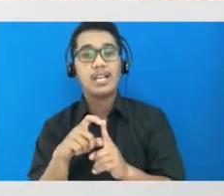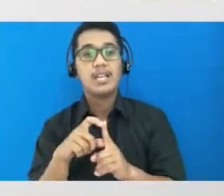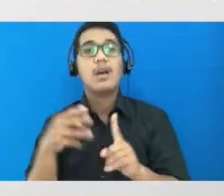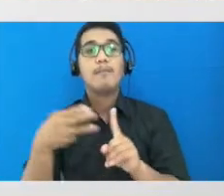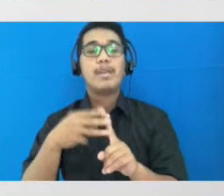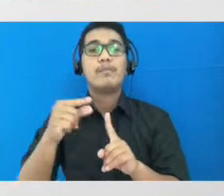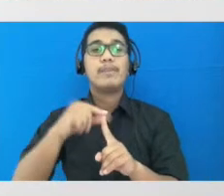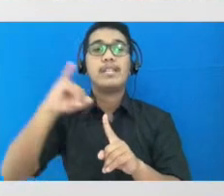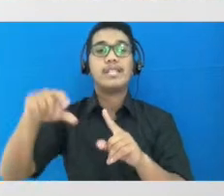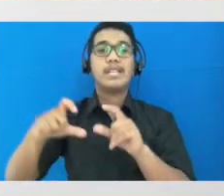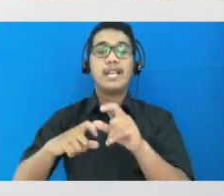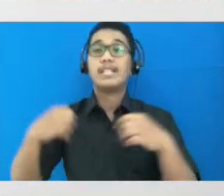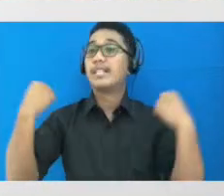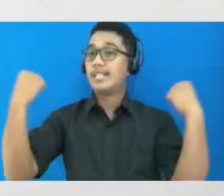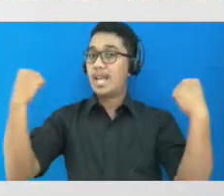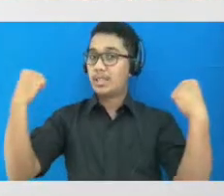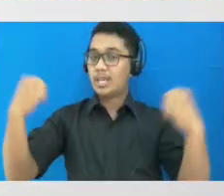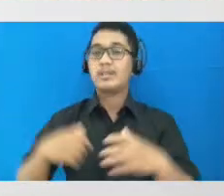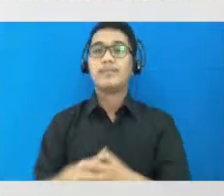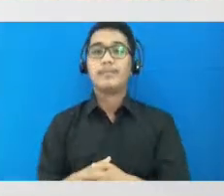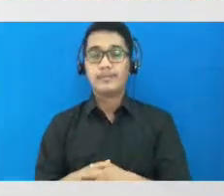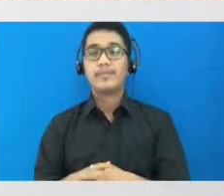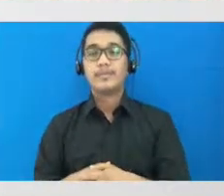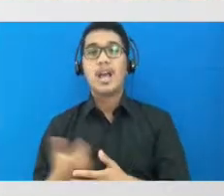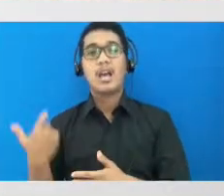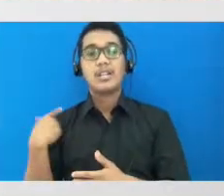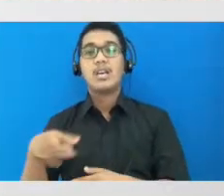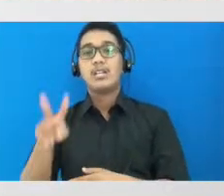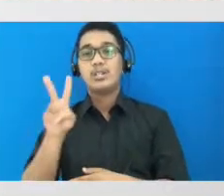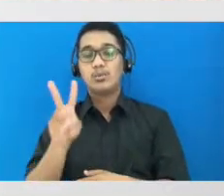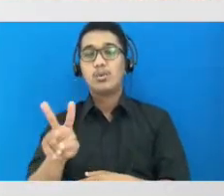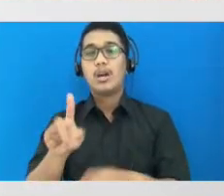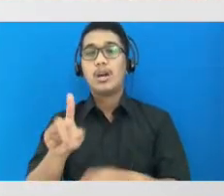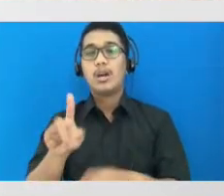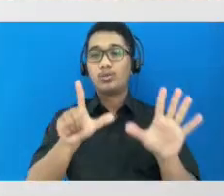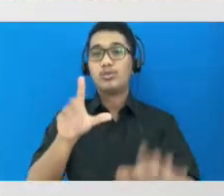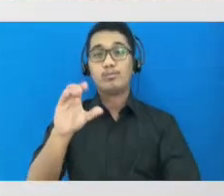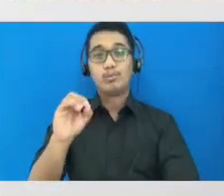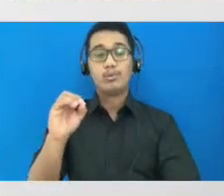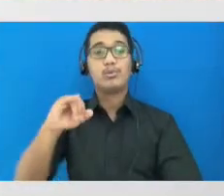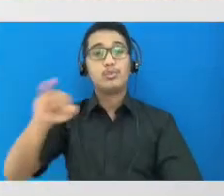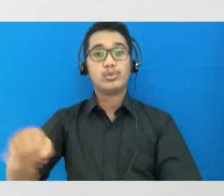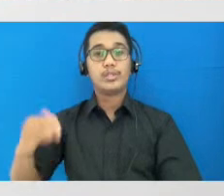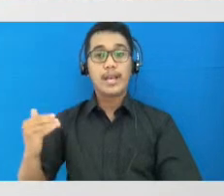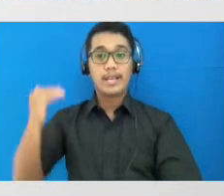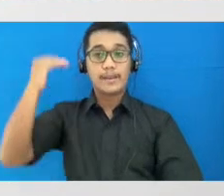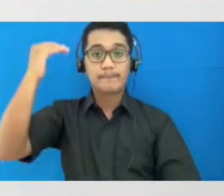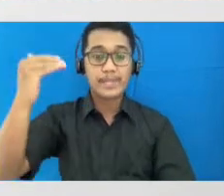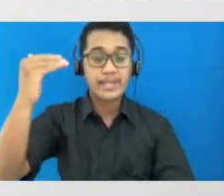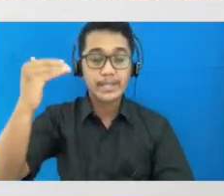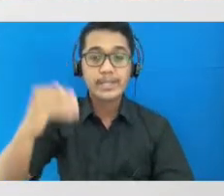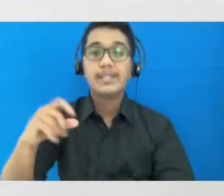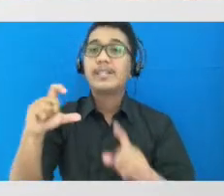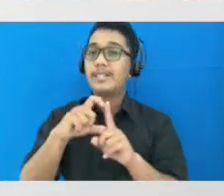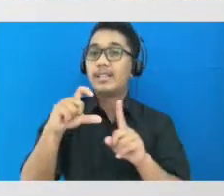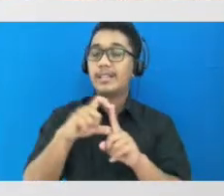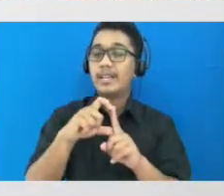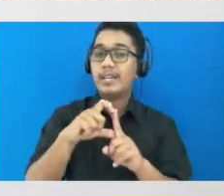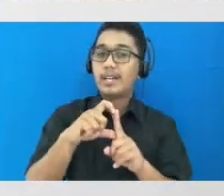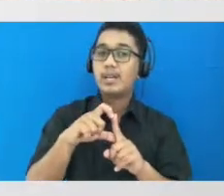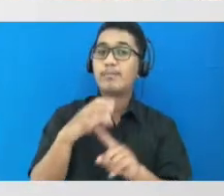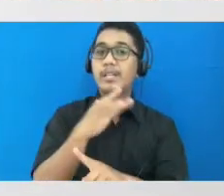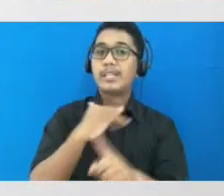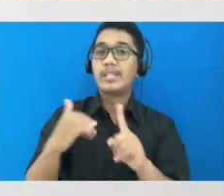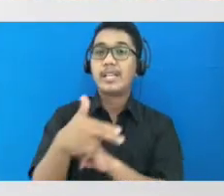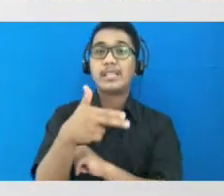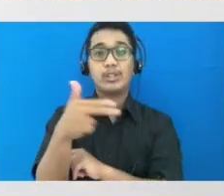BPJS Kesehatan, di mana lebih dari 270 juta data warga